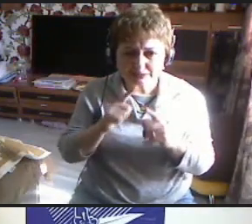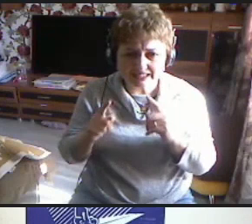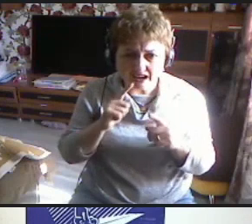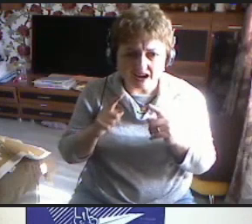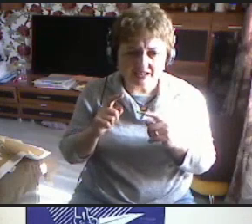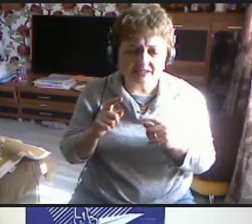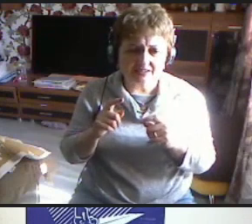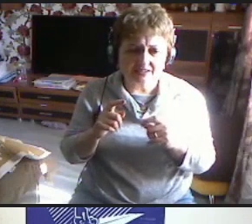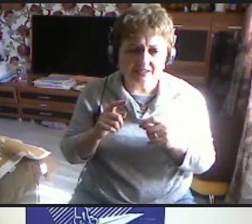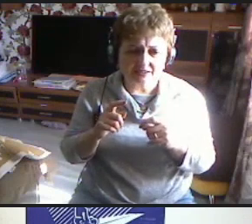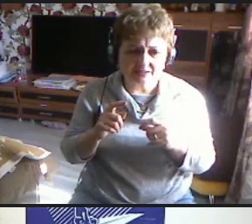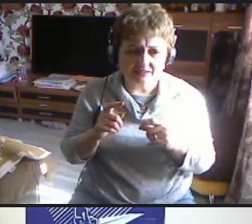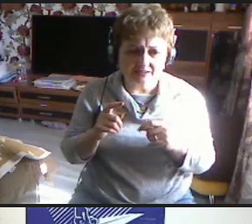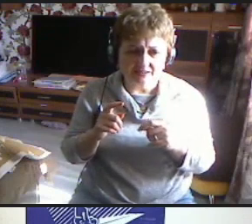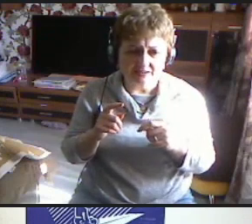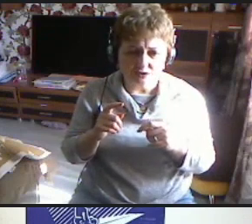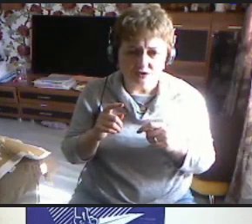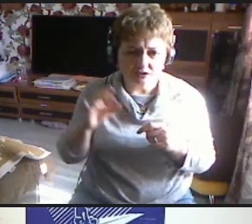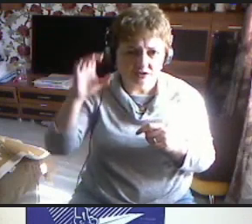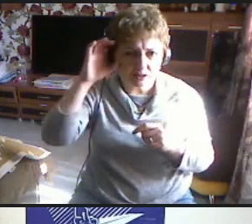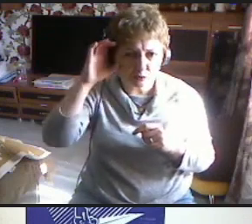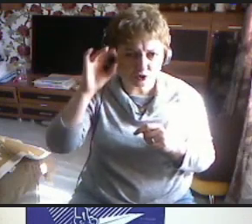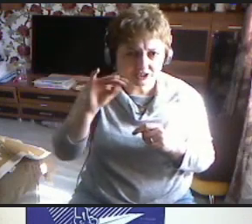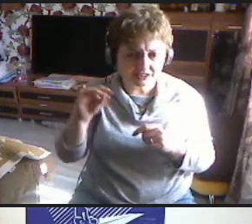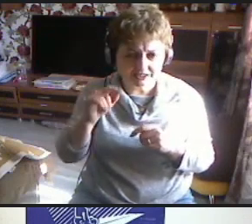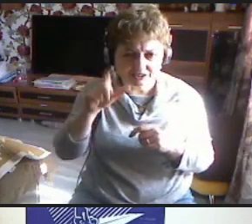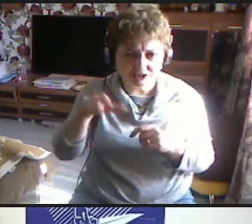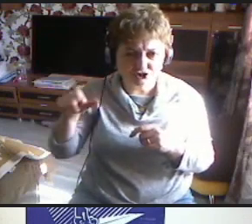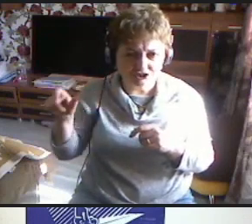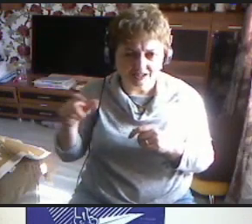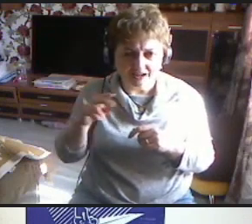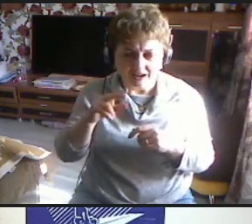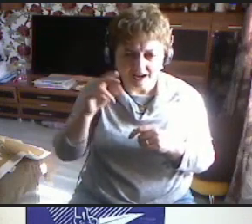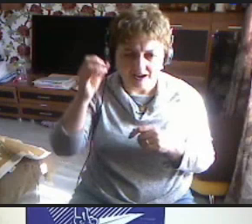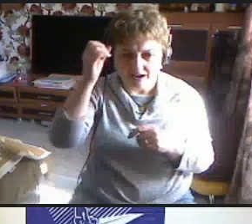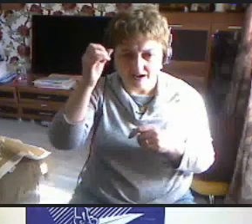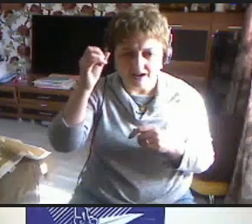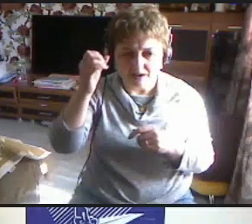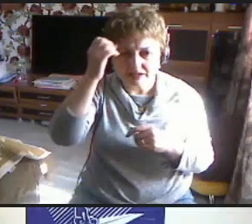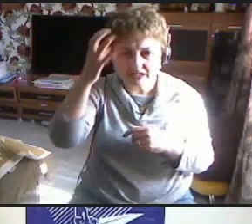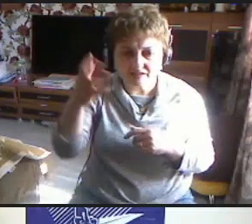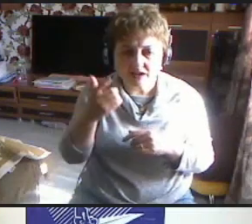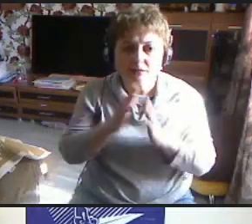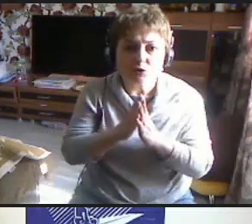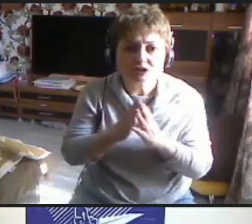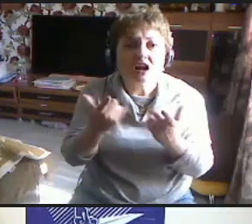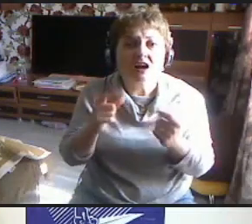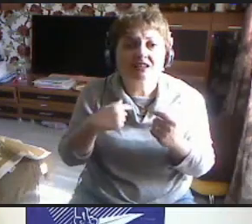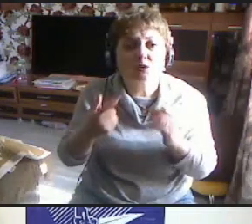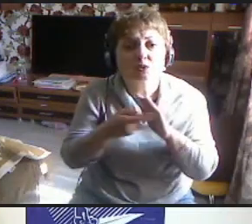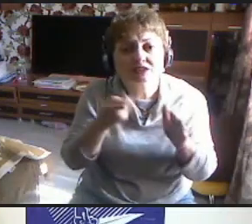вот слушатели из числа специалистов образования всегда просят, а где нам узнать, а вот хорошо